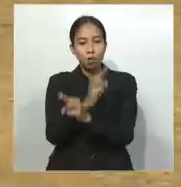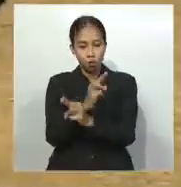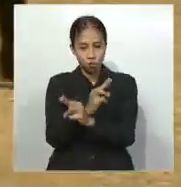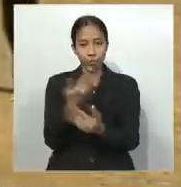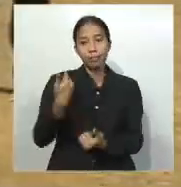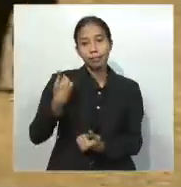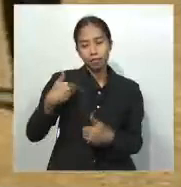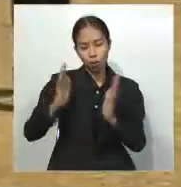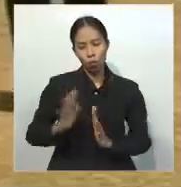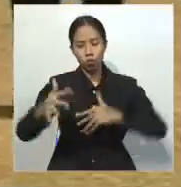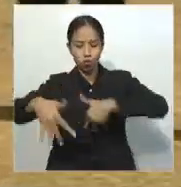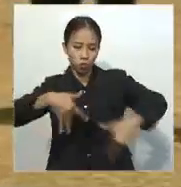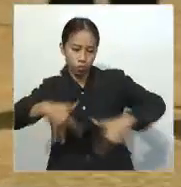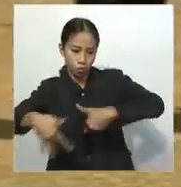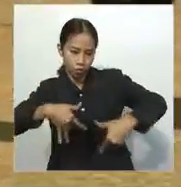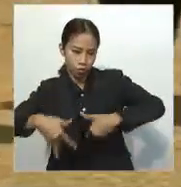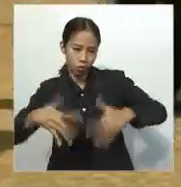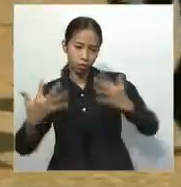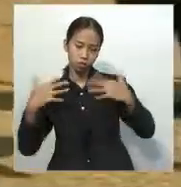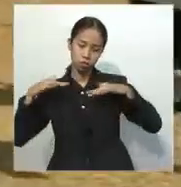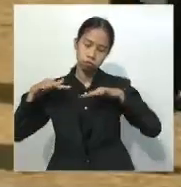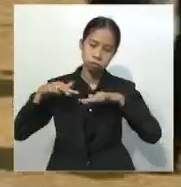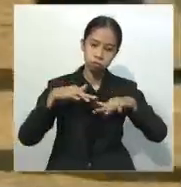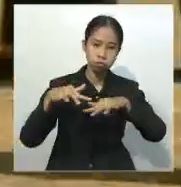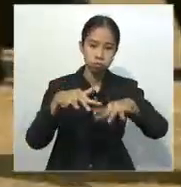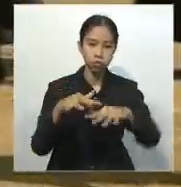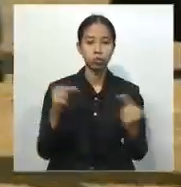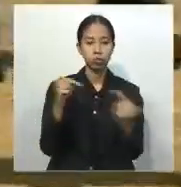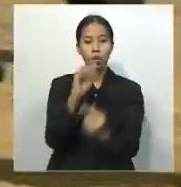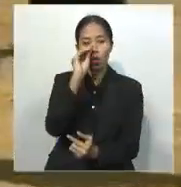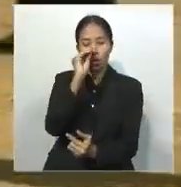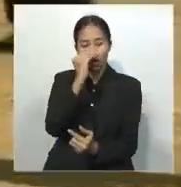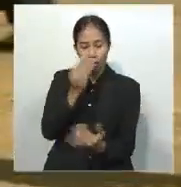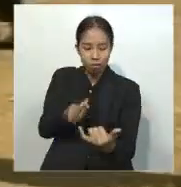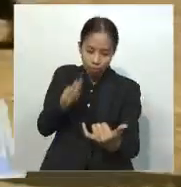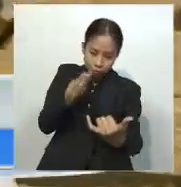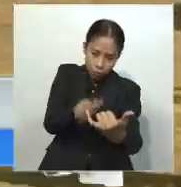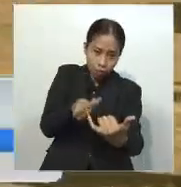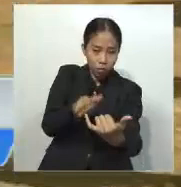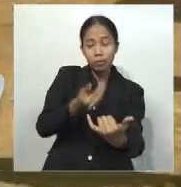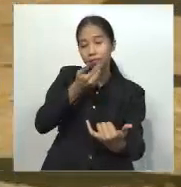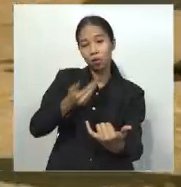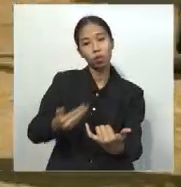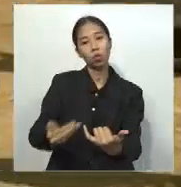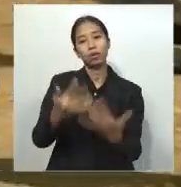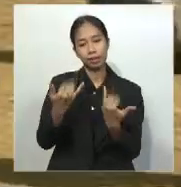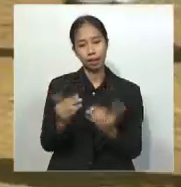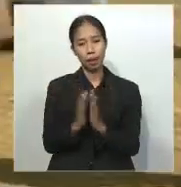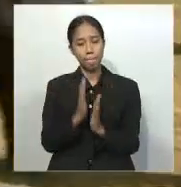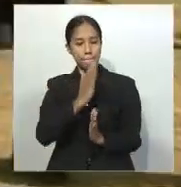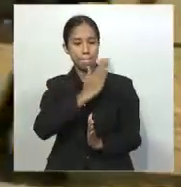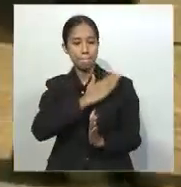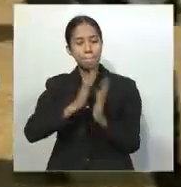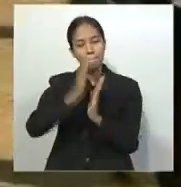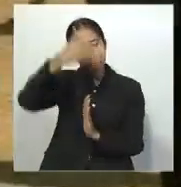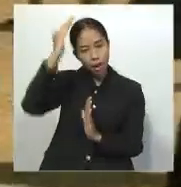ก็มีศิษยานุศิษย์และประชาชนจำนวนมากนะคะเดินทางมาวางดอกไม้จันทร์อย่างไม่ขาดสายค่ะขณะที่พระลูกศิษย์หลวงพ่อคูณ